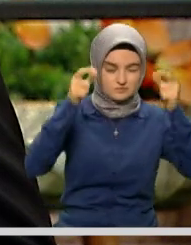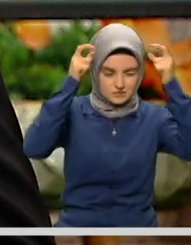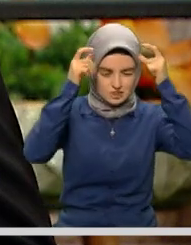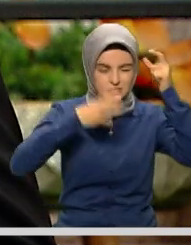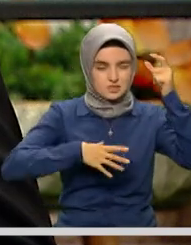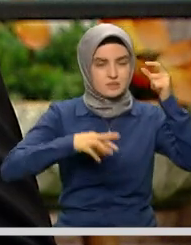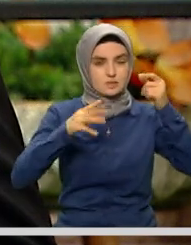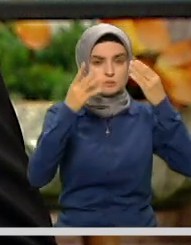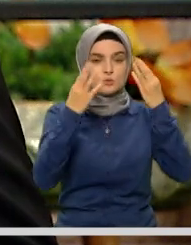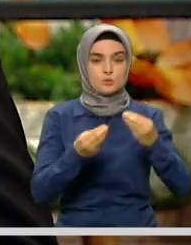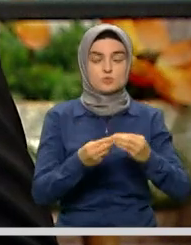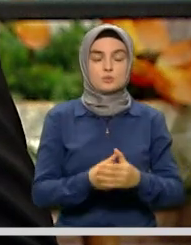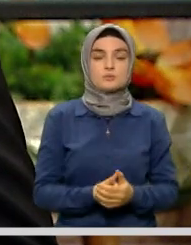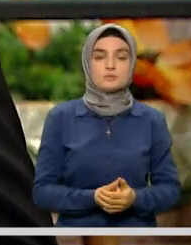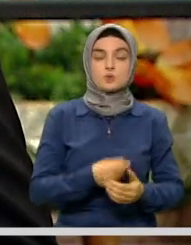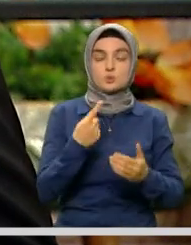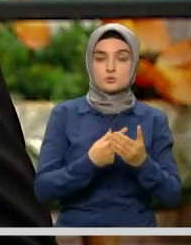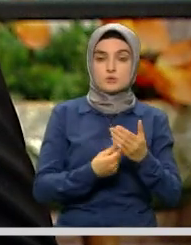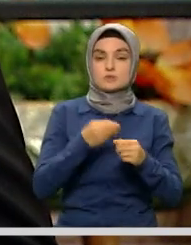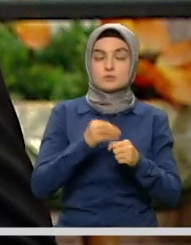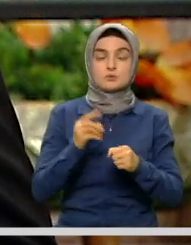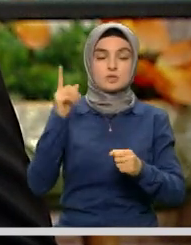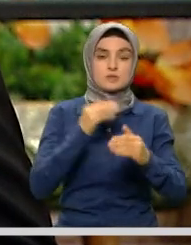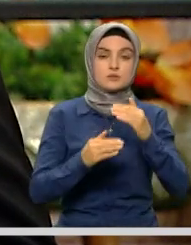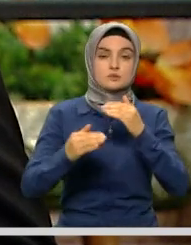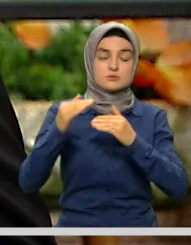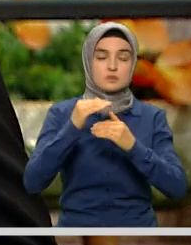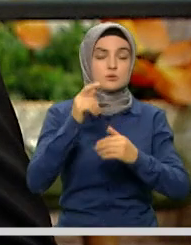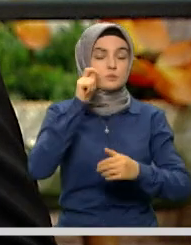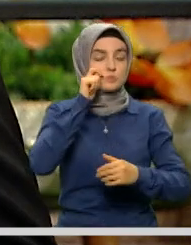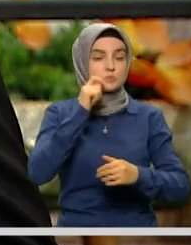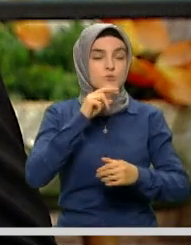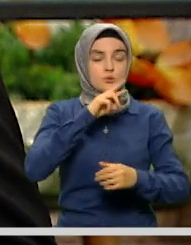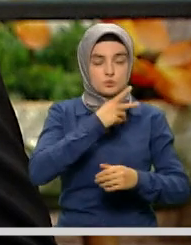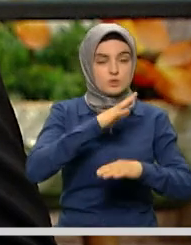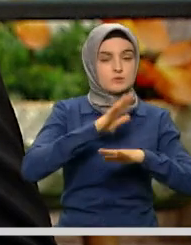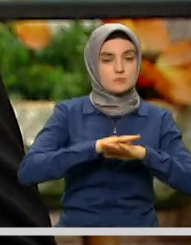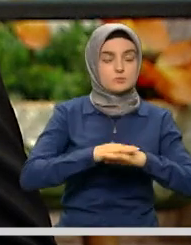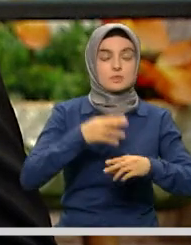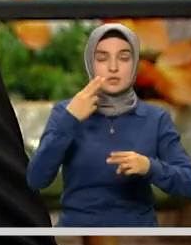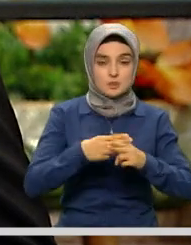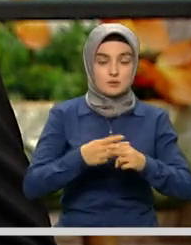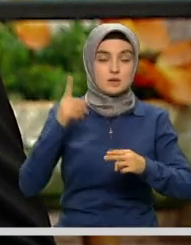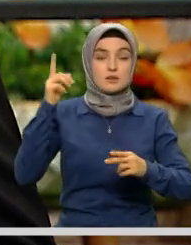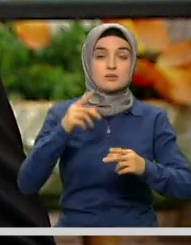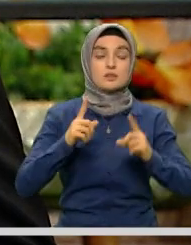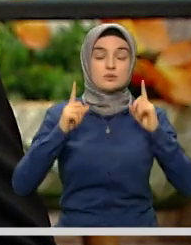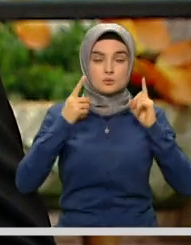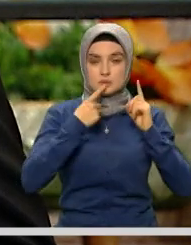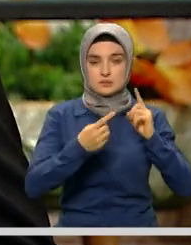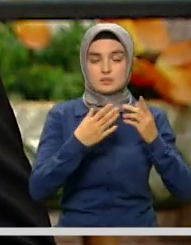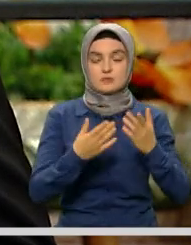Halbuki Kur'an-ı Kerim'de Allah-u Teala, müminler günah işlediği zaman hemen Allah'a tevbe ederler diyor.